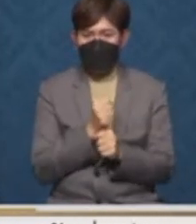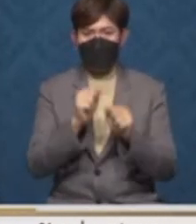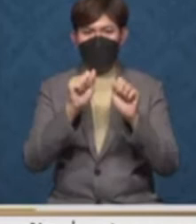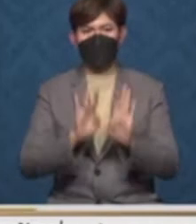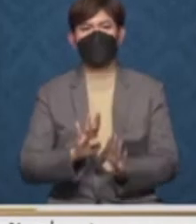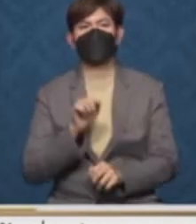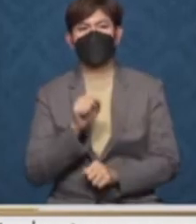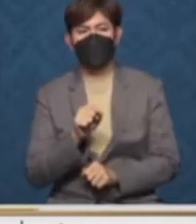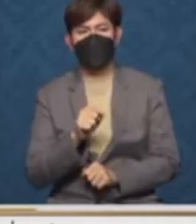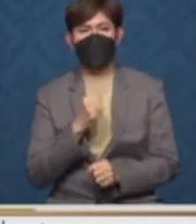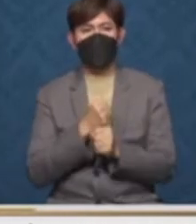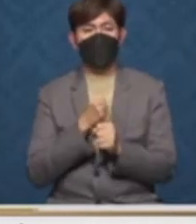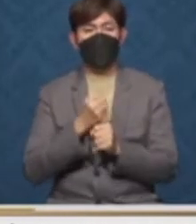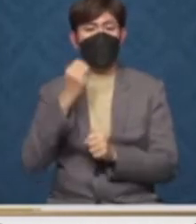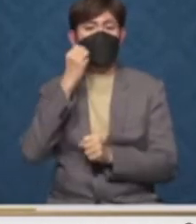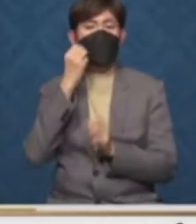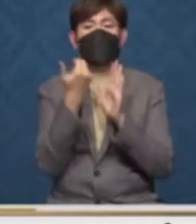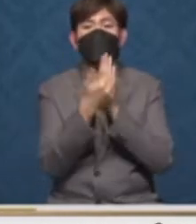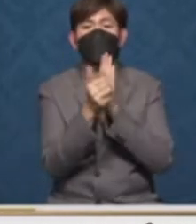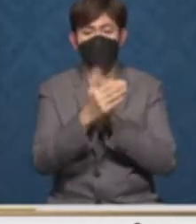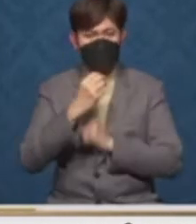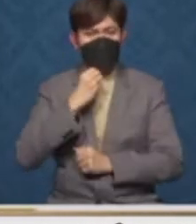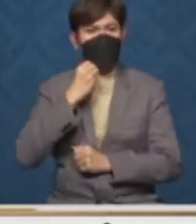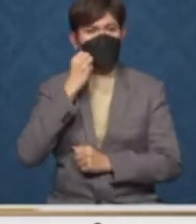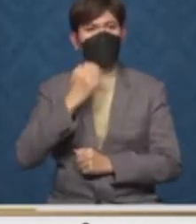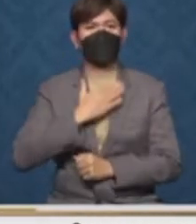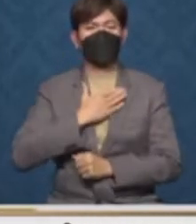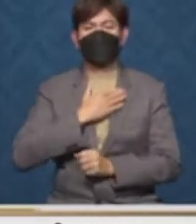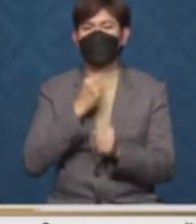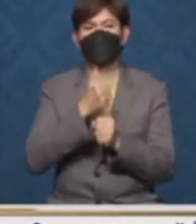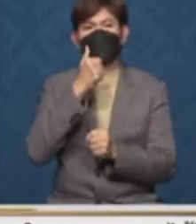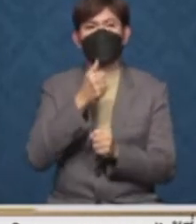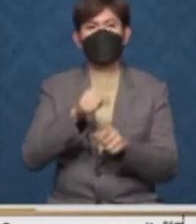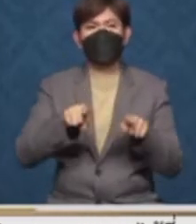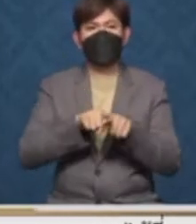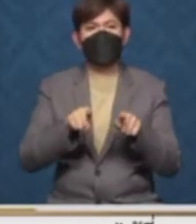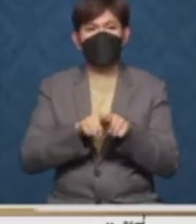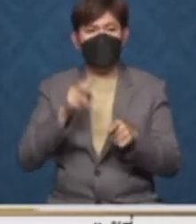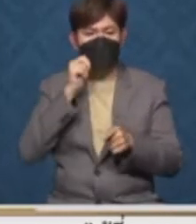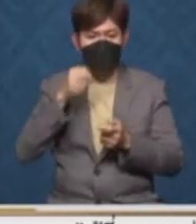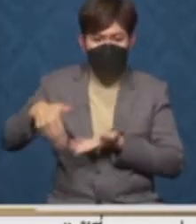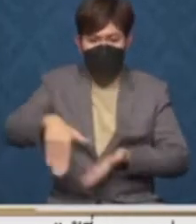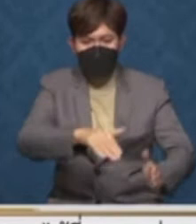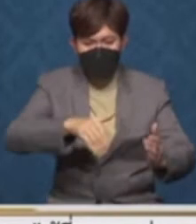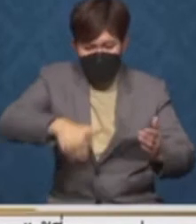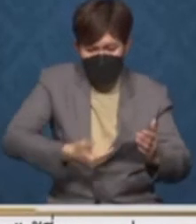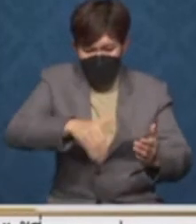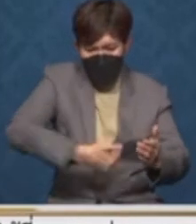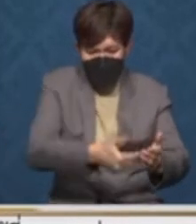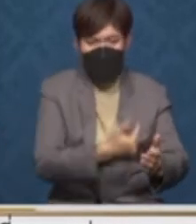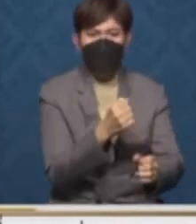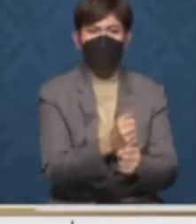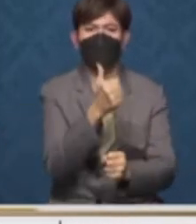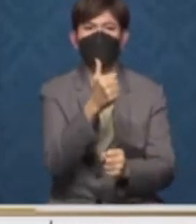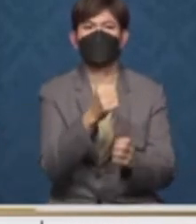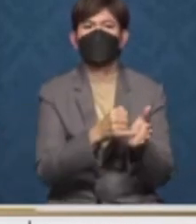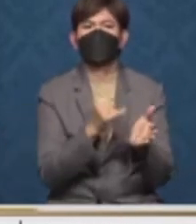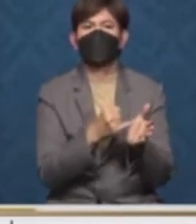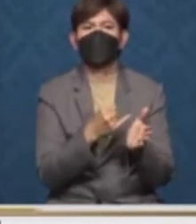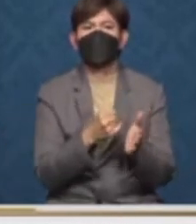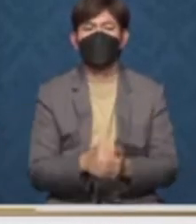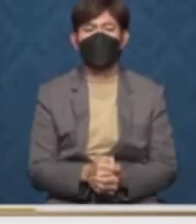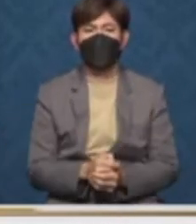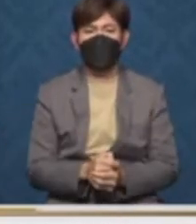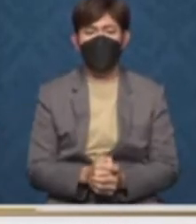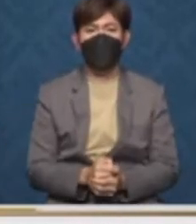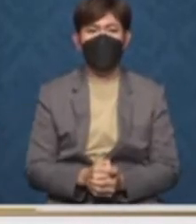ครับแถวบ้านผมทางภาคอีสานครับก็ทำได้งานเขื่อนริมตลิ่งกรมโยธาทำกันเยอะแยะครับกองทัพเรือต้องไป